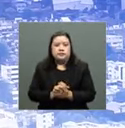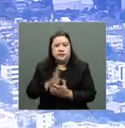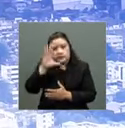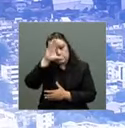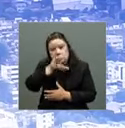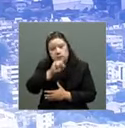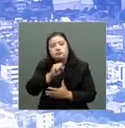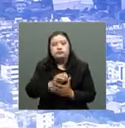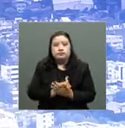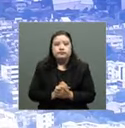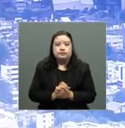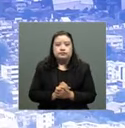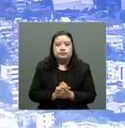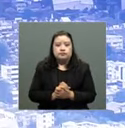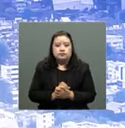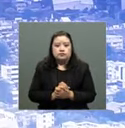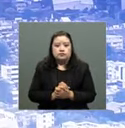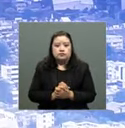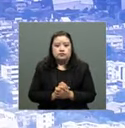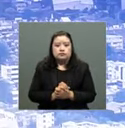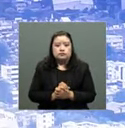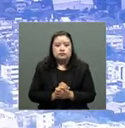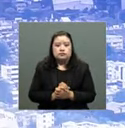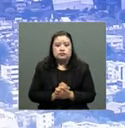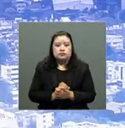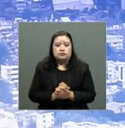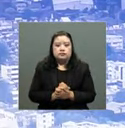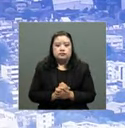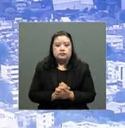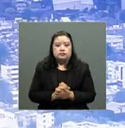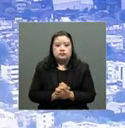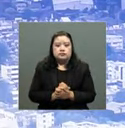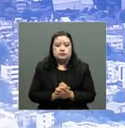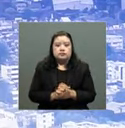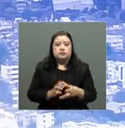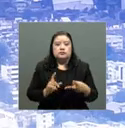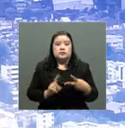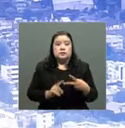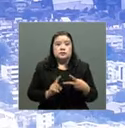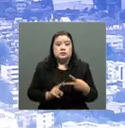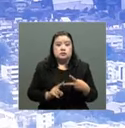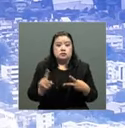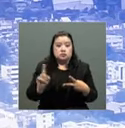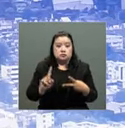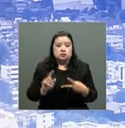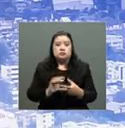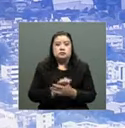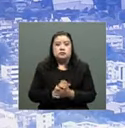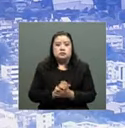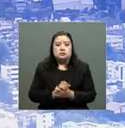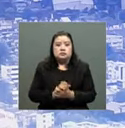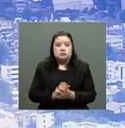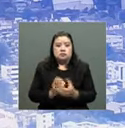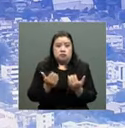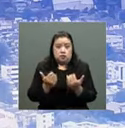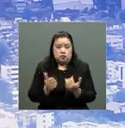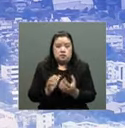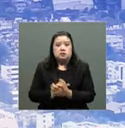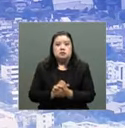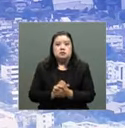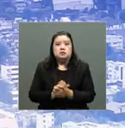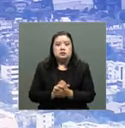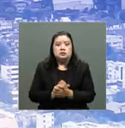ที่จะให้เห็นภาพอยู่แต่ว่าอันที่สองก็คือเรื่องของมาตรการซึ่งทางผู้อำนวยการศู